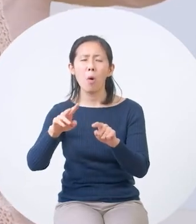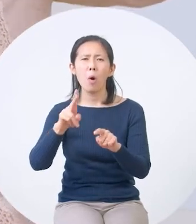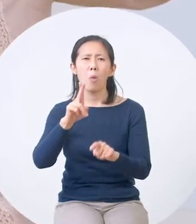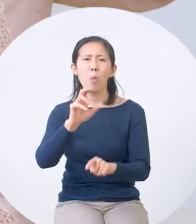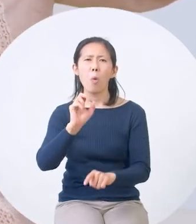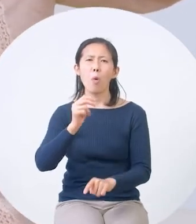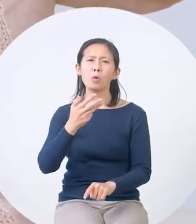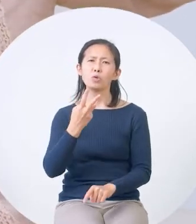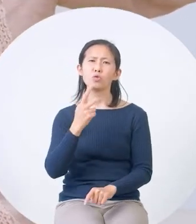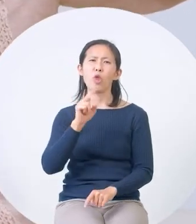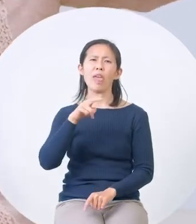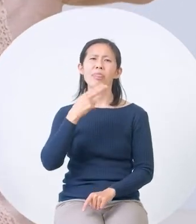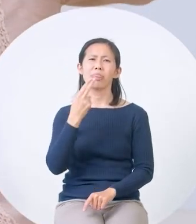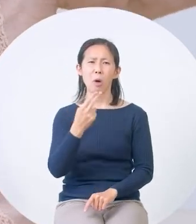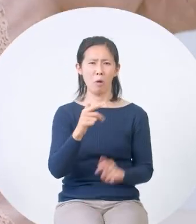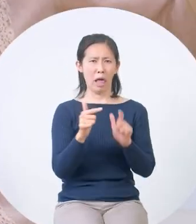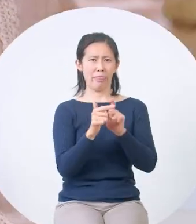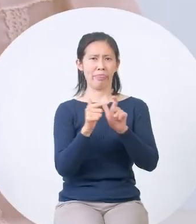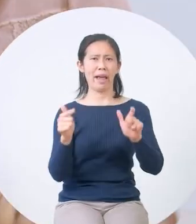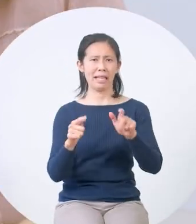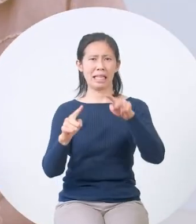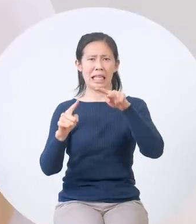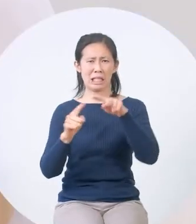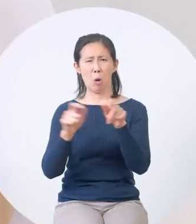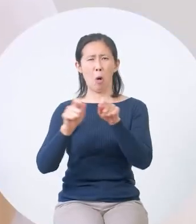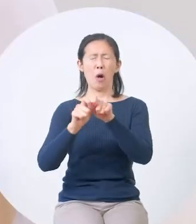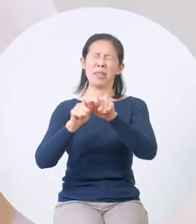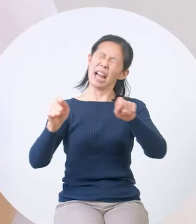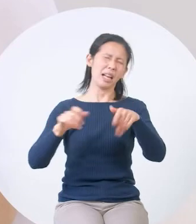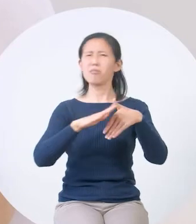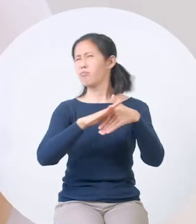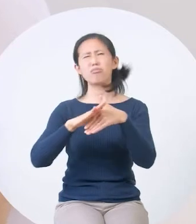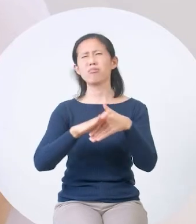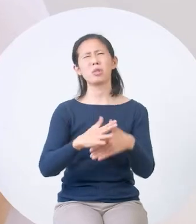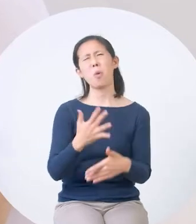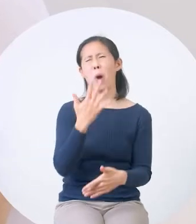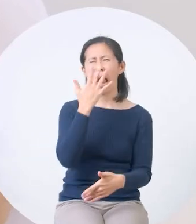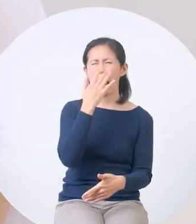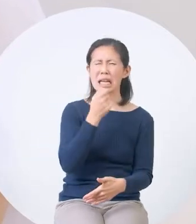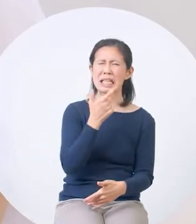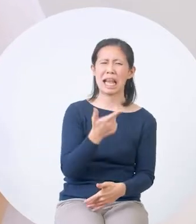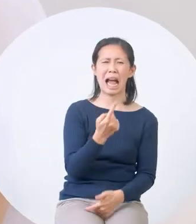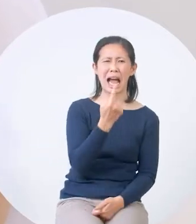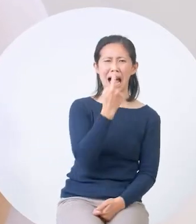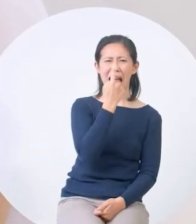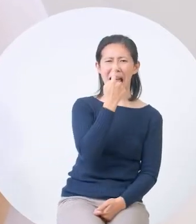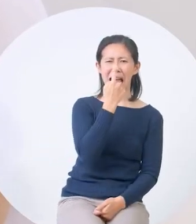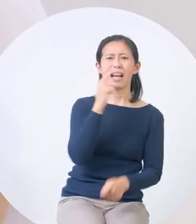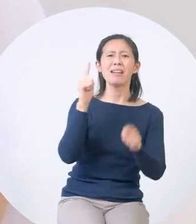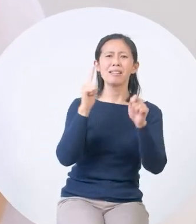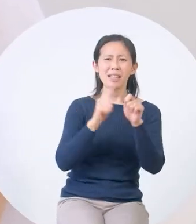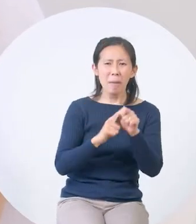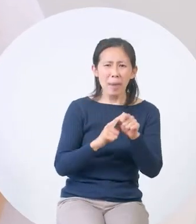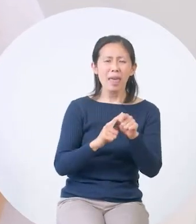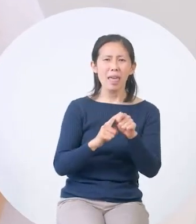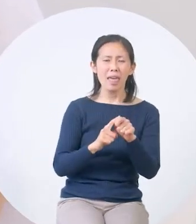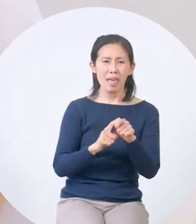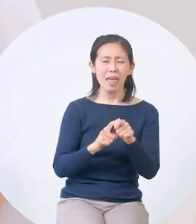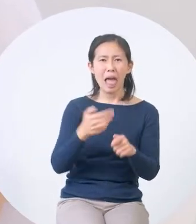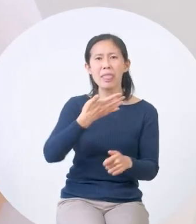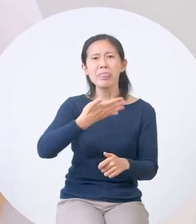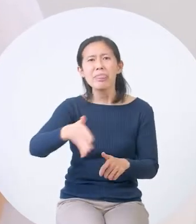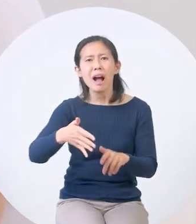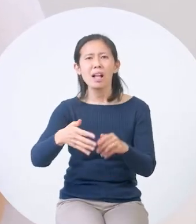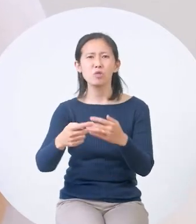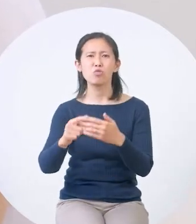レット台とか章とか長い文章は読みたくないので、今言ったみたいに流すボタンは三